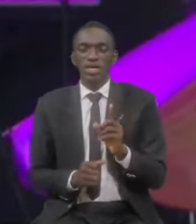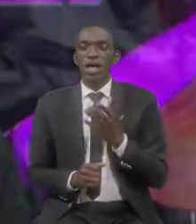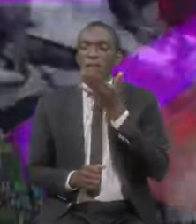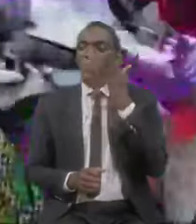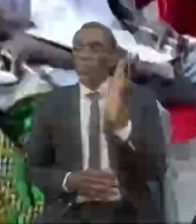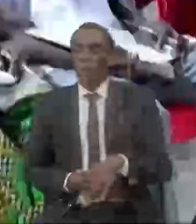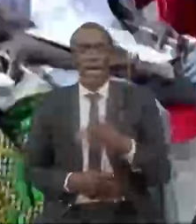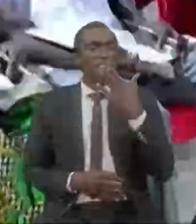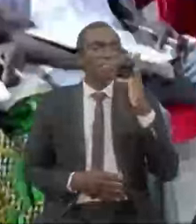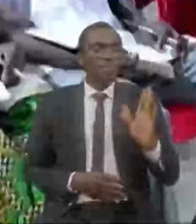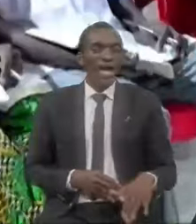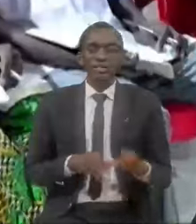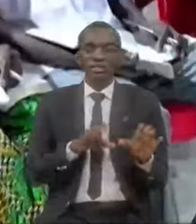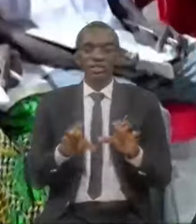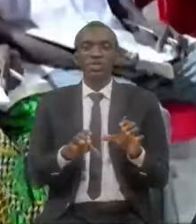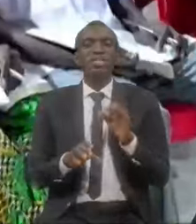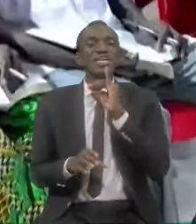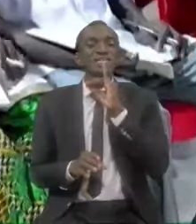est universel.